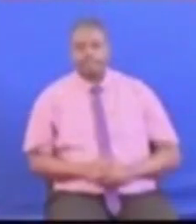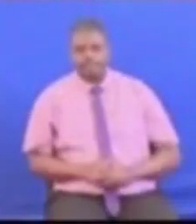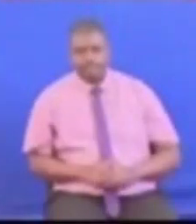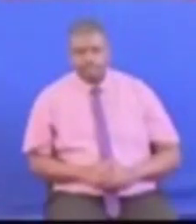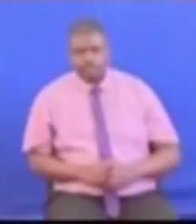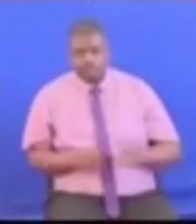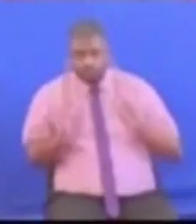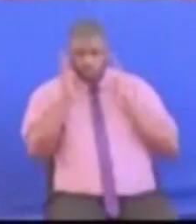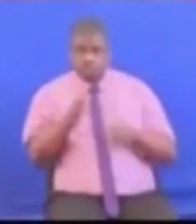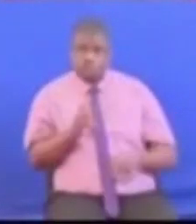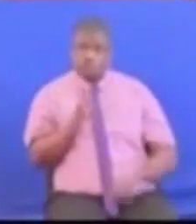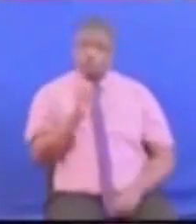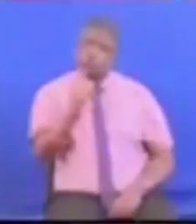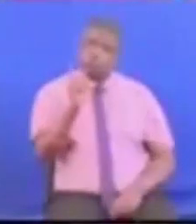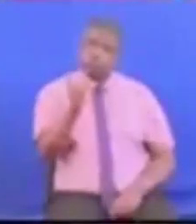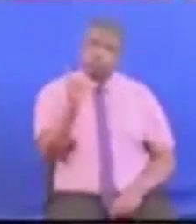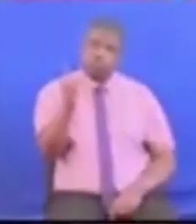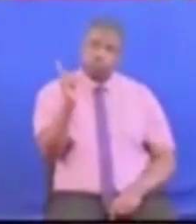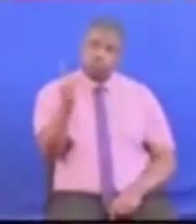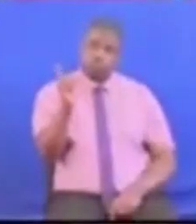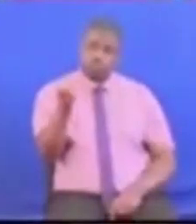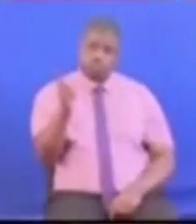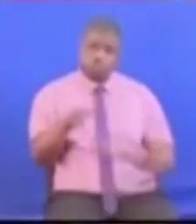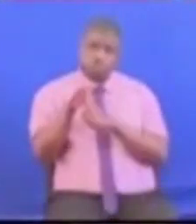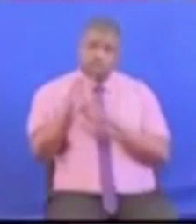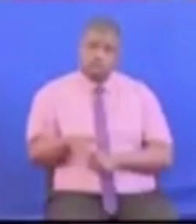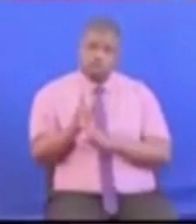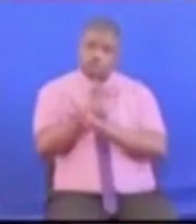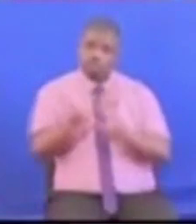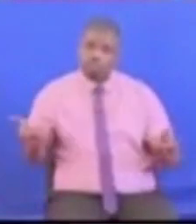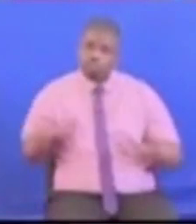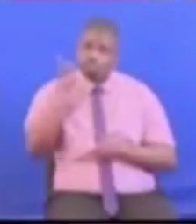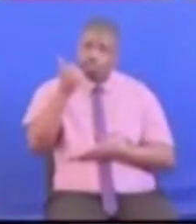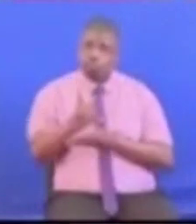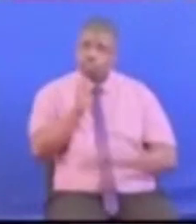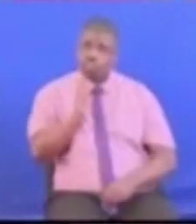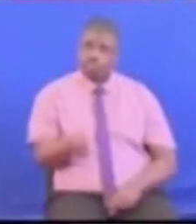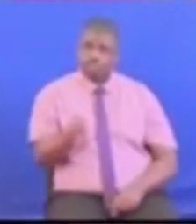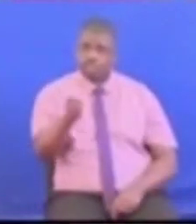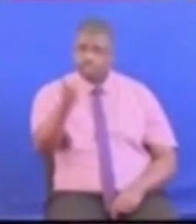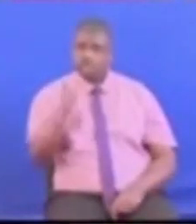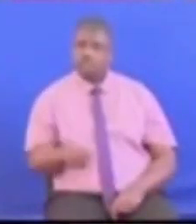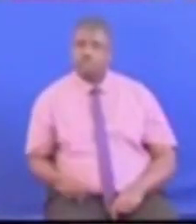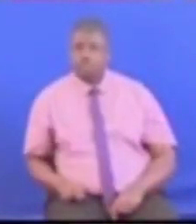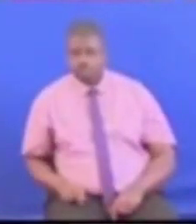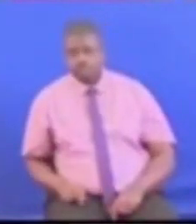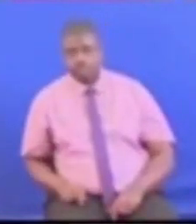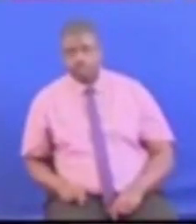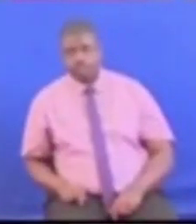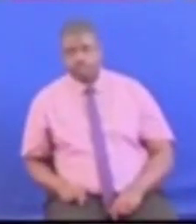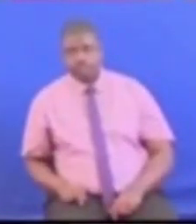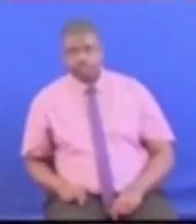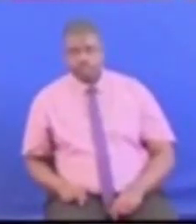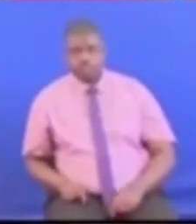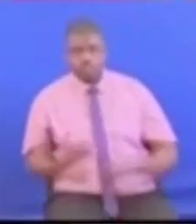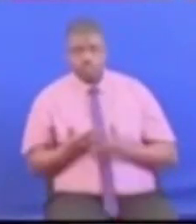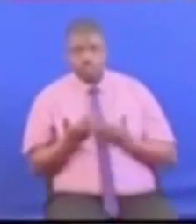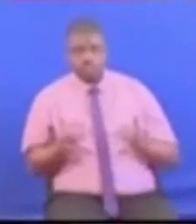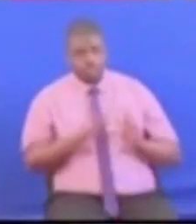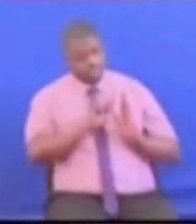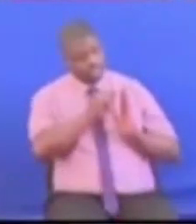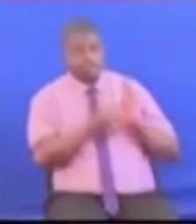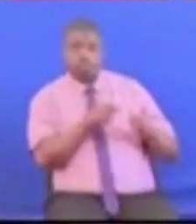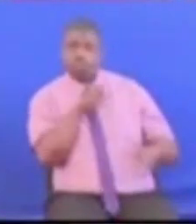Waheshimiwa wabunge, nampa hilo onyo asirudie kudharau maamuzi ya spika, na kwa sababu kanuni